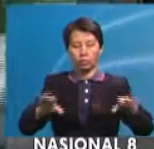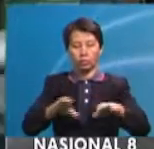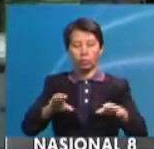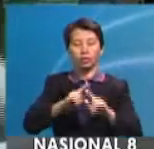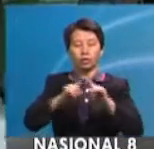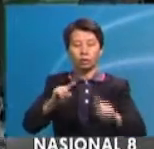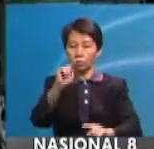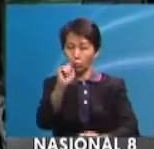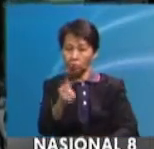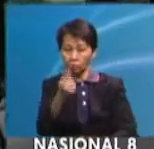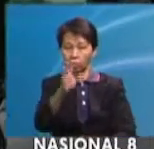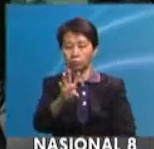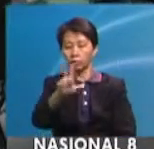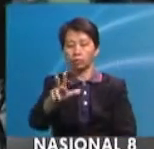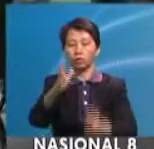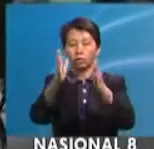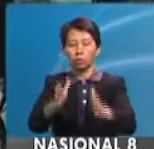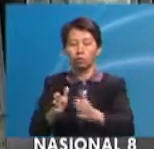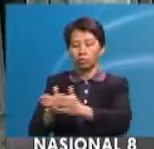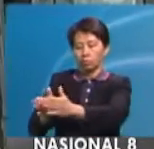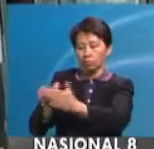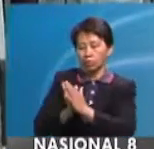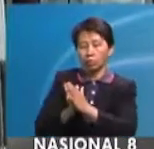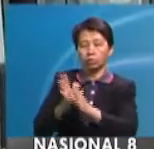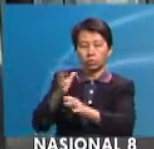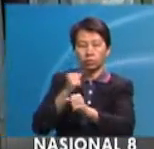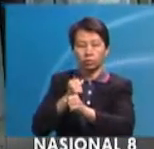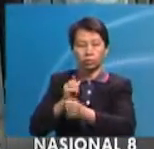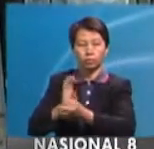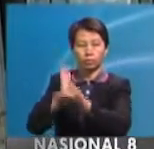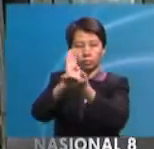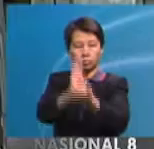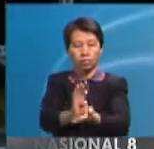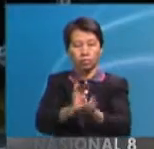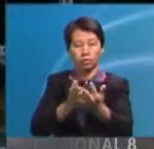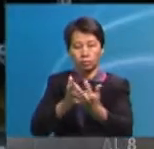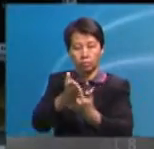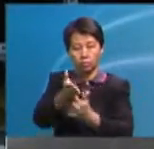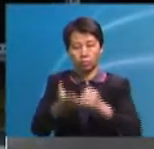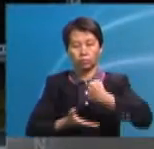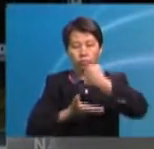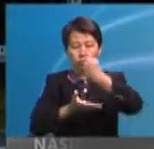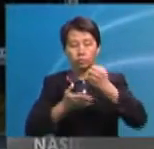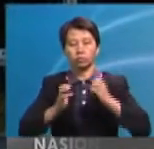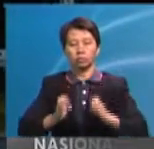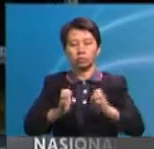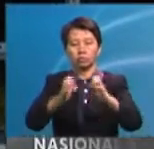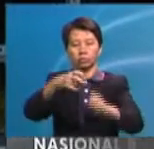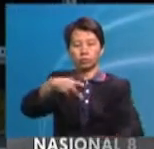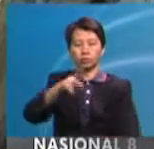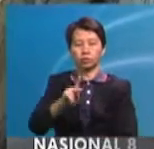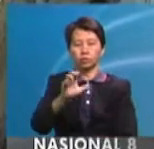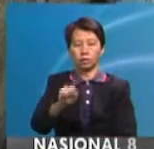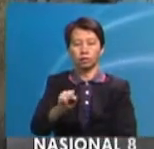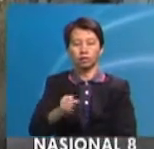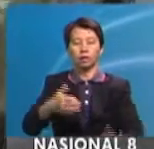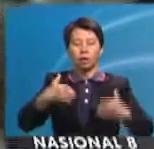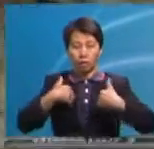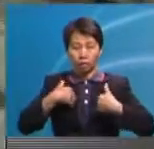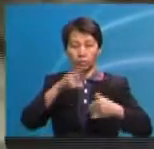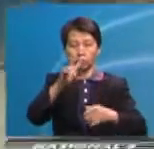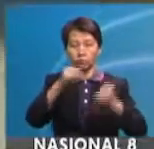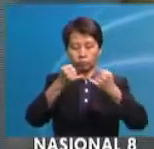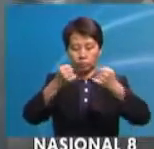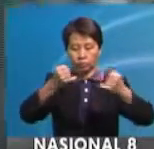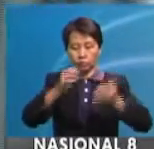namun hanya 43 orang memohon untuk mendapatkan bantuan menerus si Dana kecemasan pqs terdapat dua